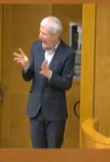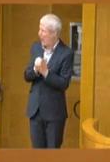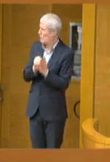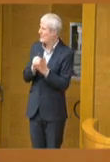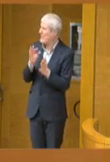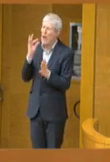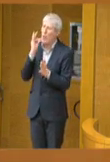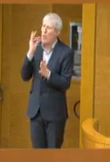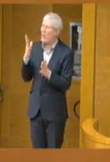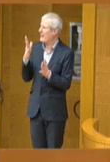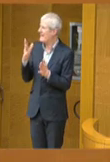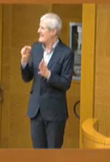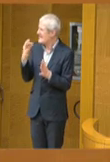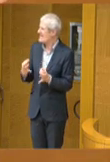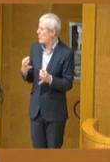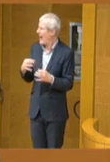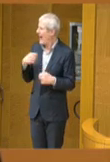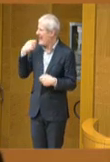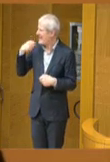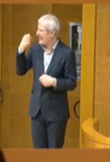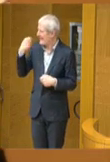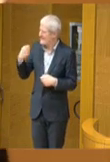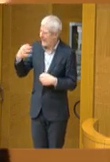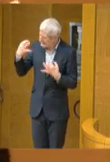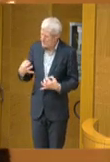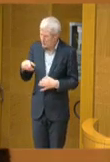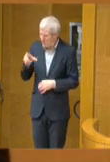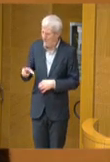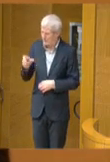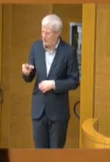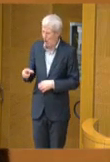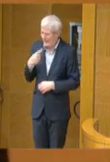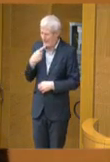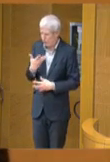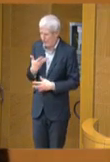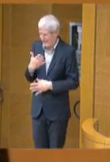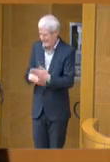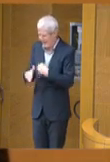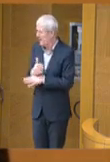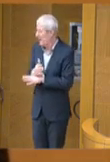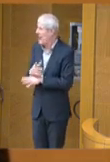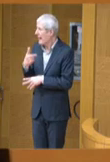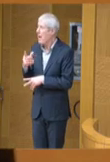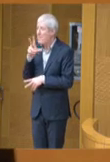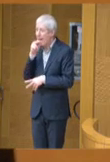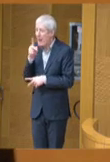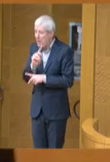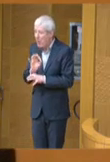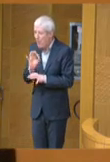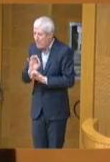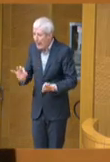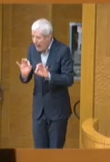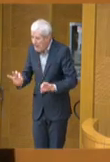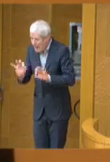dell'umanità, interesserà anche le persone con disabilità. Ecco, lavoriamo per preparare le istituzioni, per preparare il